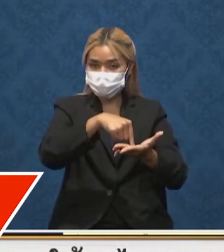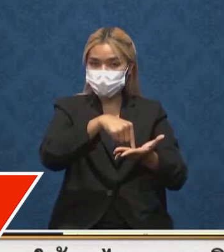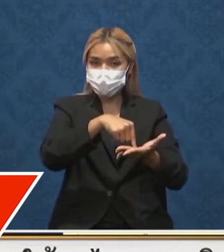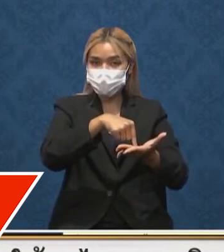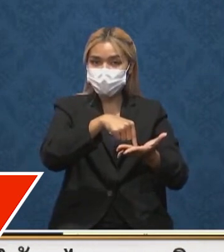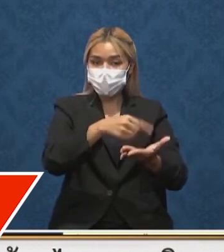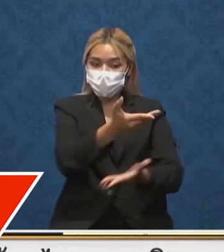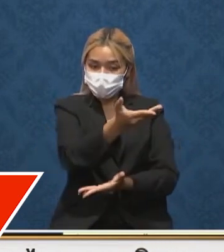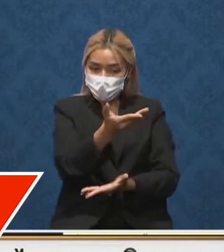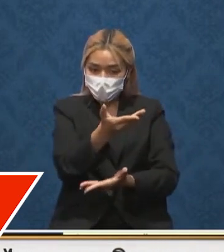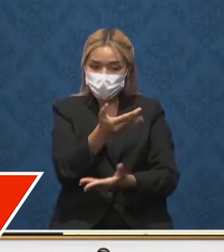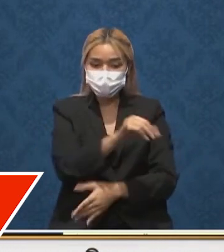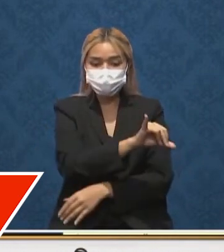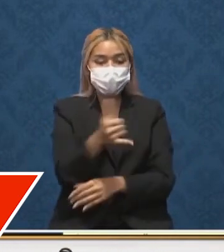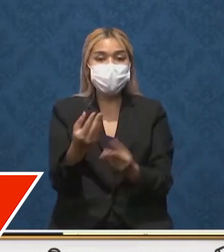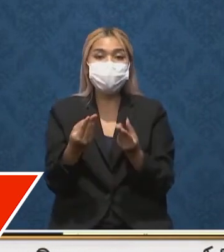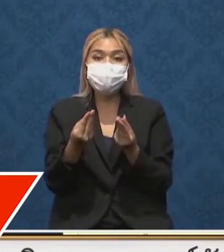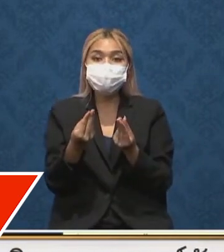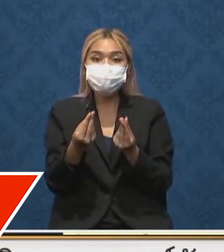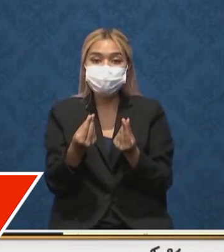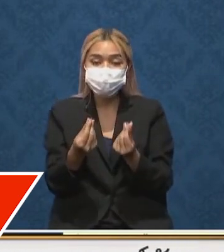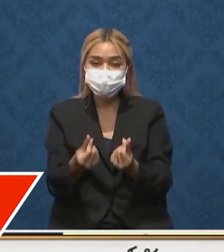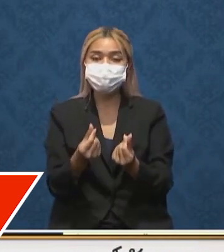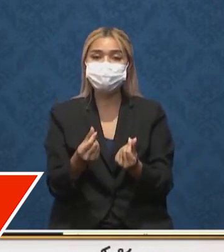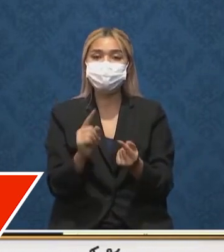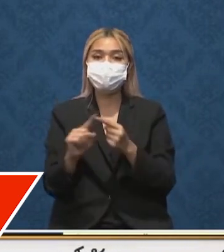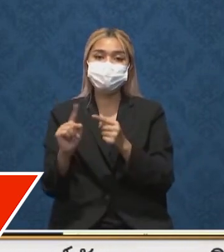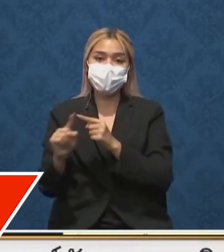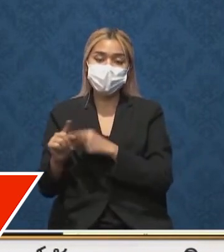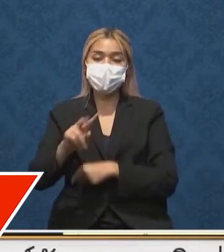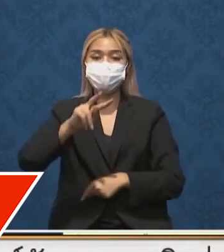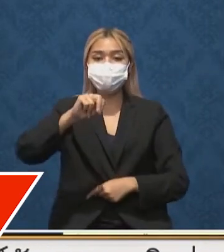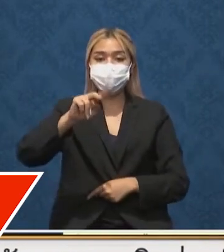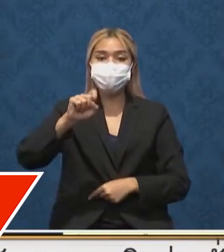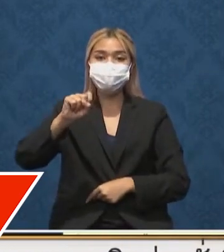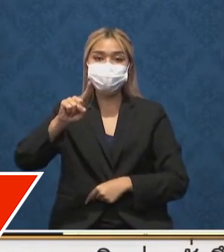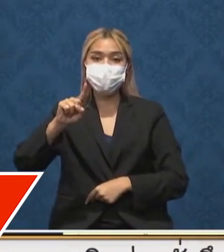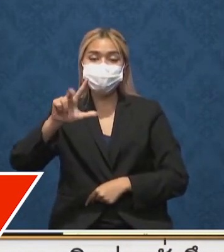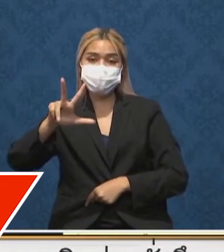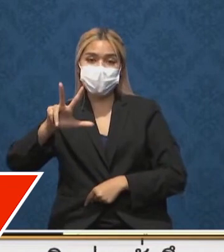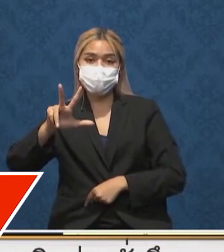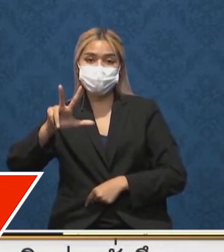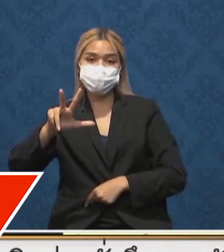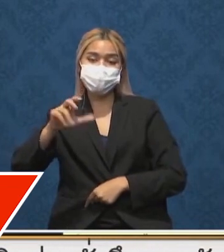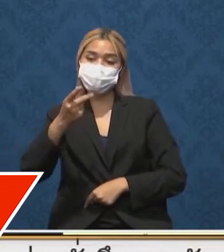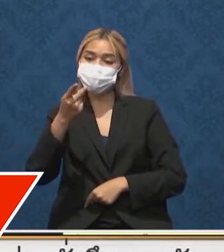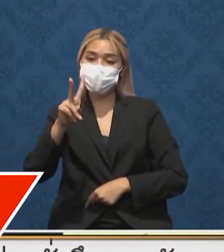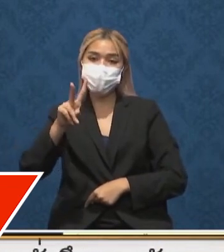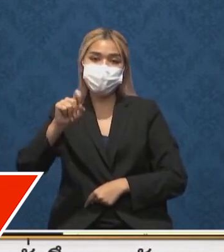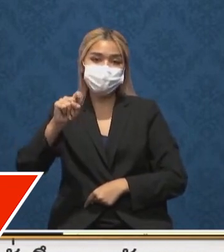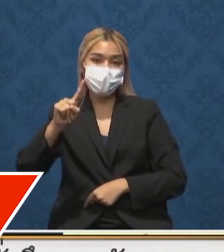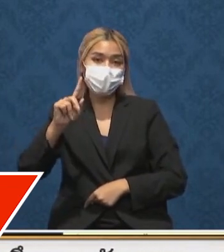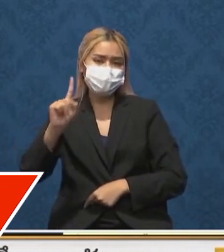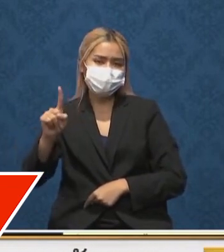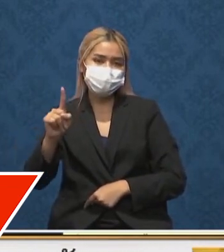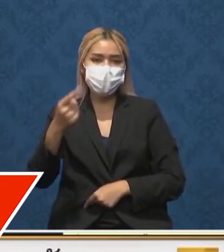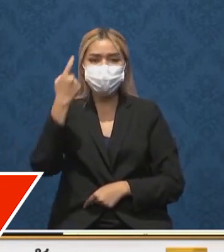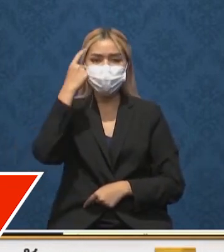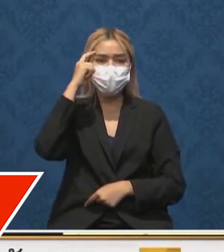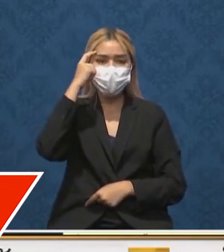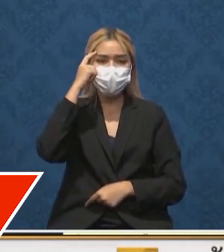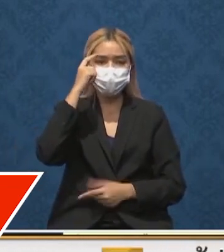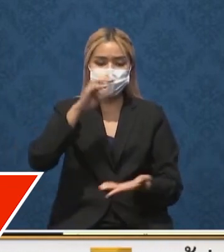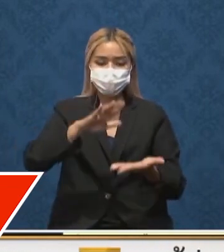โฉนดที่ดินโดยผ่านไม่ว่าจะเป็นนศ 3หรือสค 1มันต้องมีหลักฐานปรากฏว่า